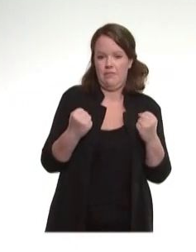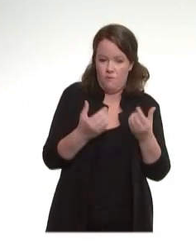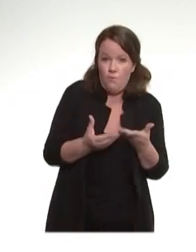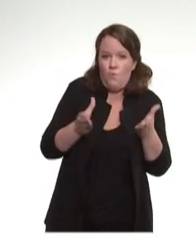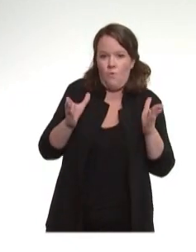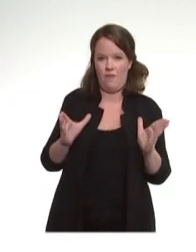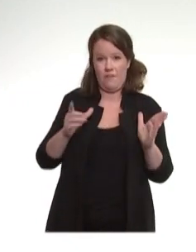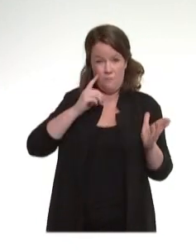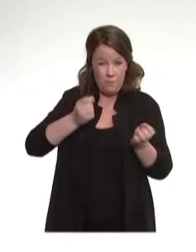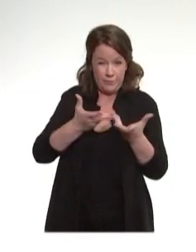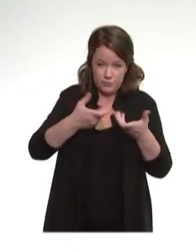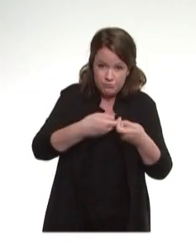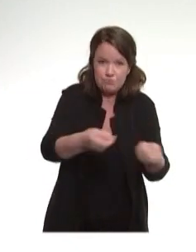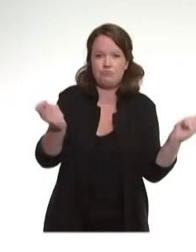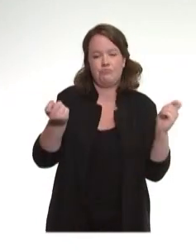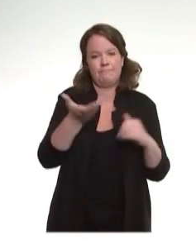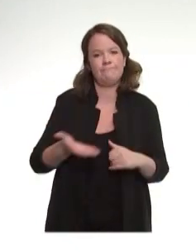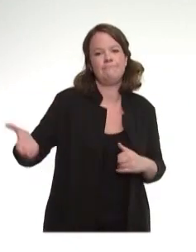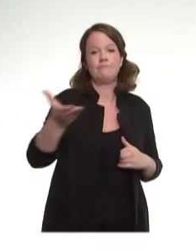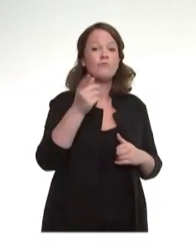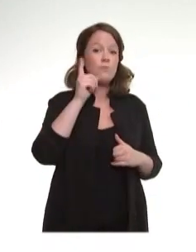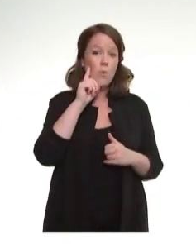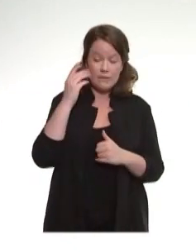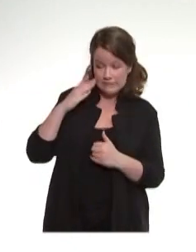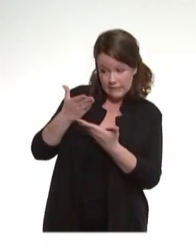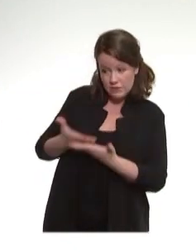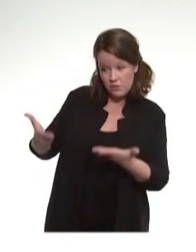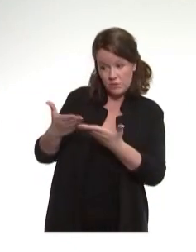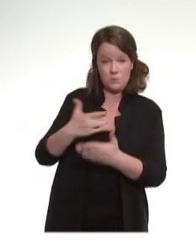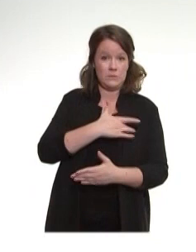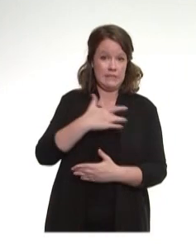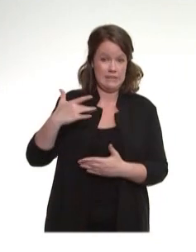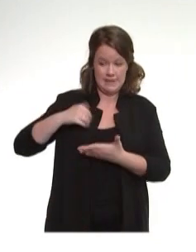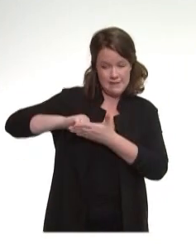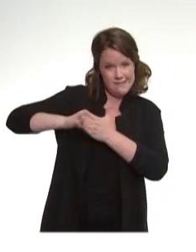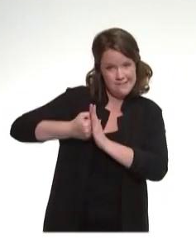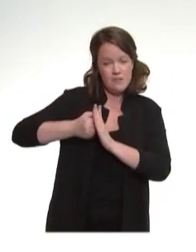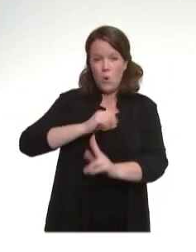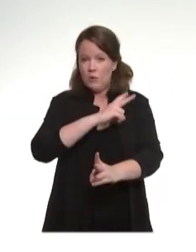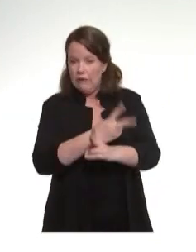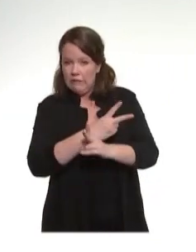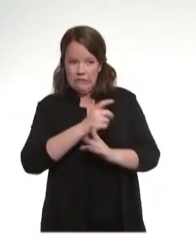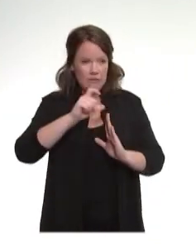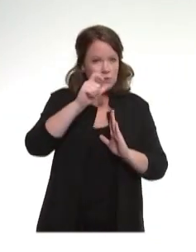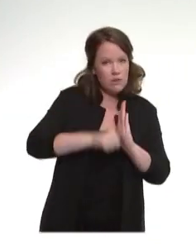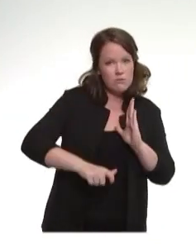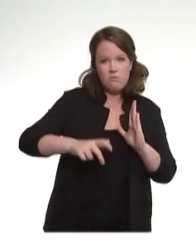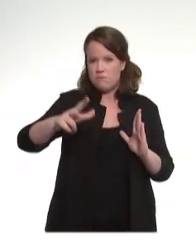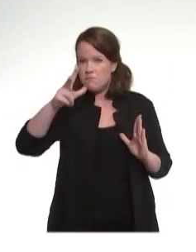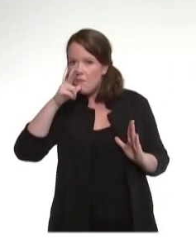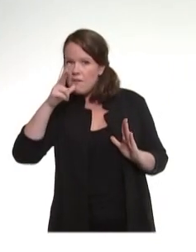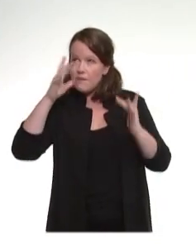conséquences des règles sanitaires nouvelles qui vont s'appliquer à tous les secteurs de l'hôtellerie des barres de la restauration de la culture de